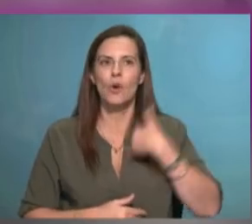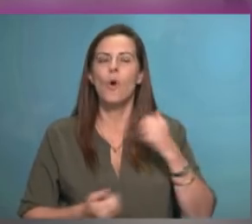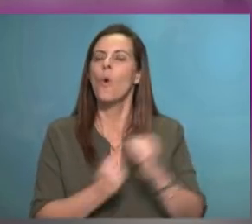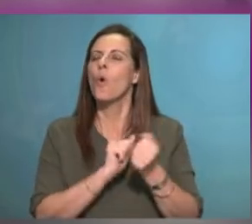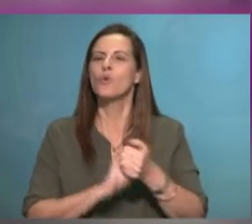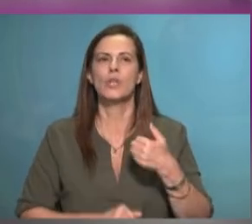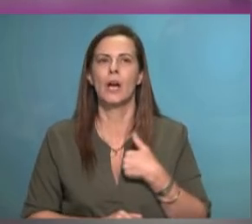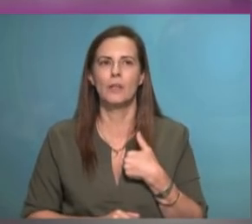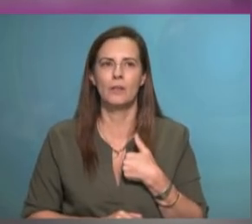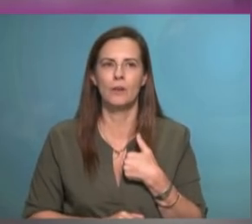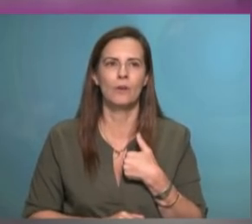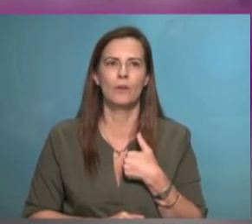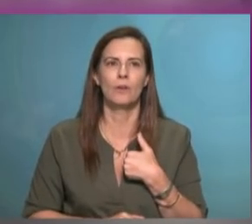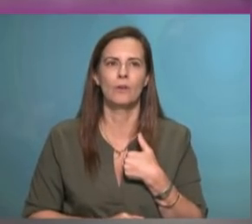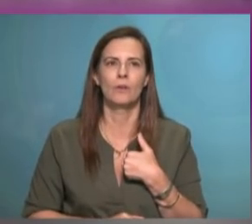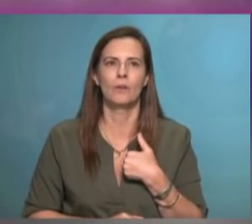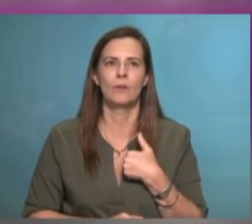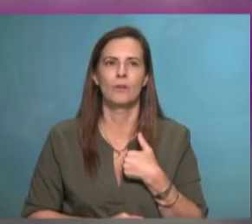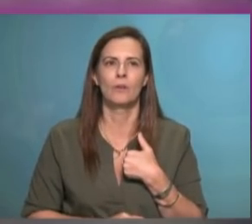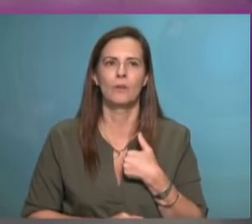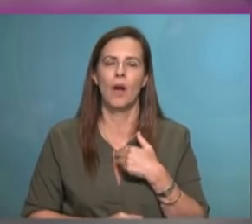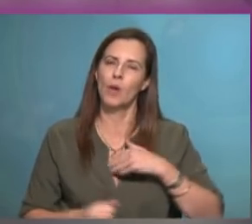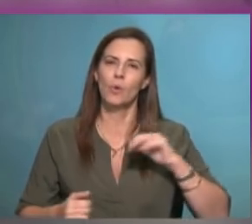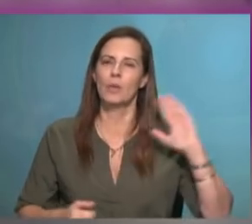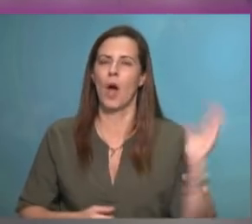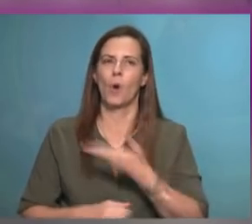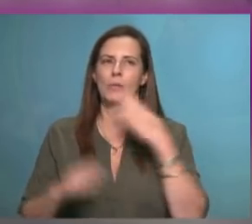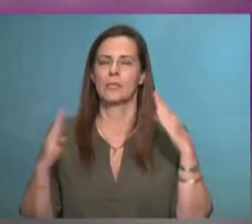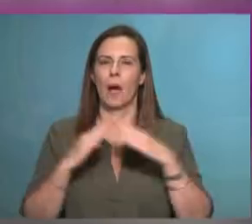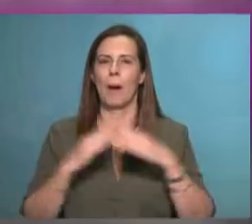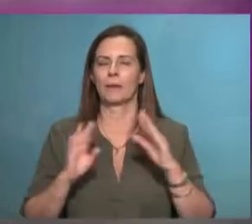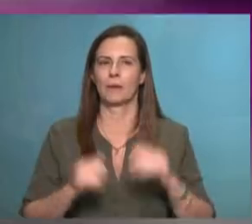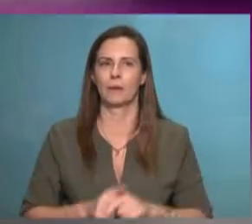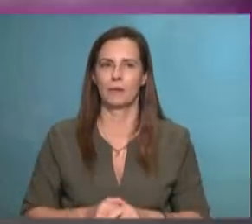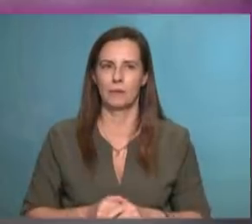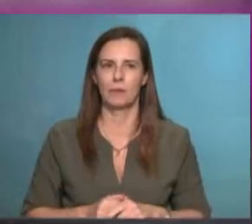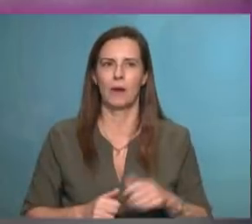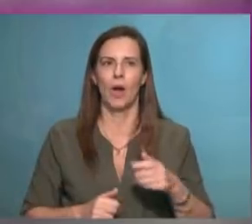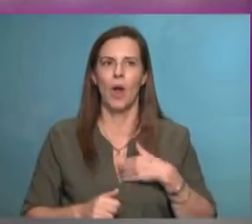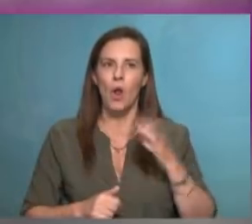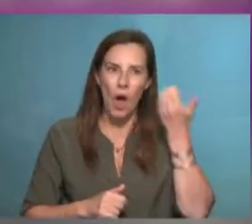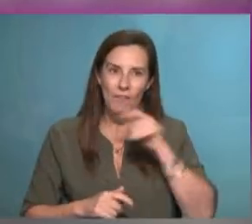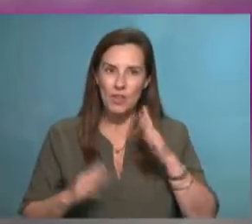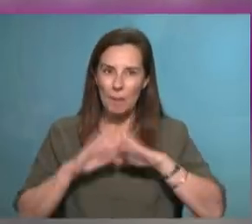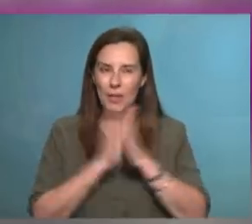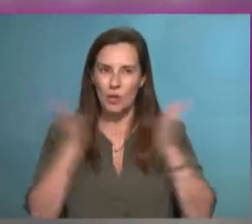احنا بنتصرف تصرف احنا بدنا نهد البيت احنا هذا البيت مش حرام يروح كله على